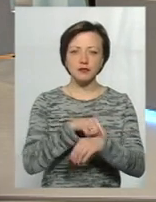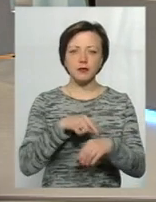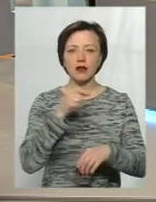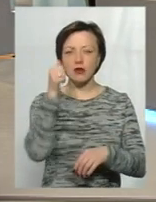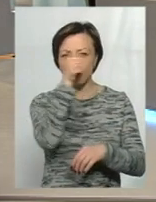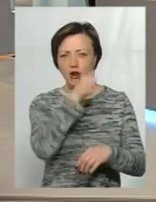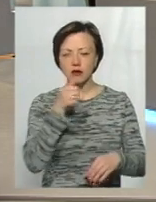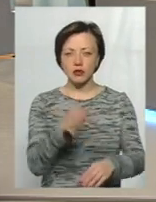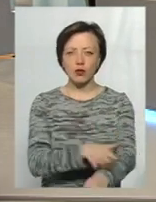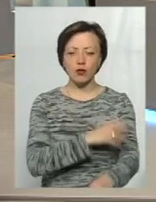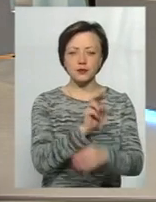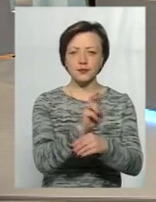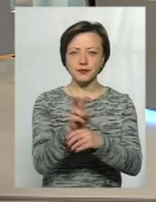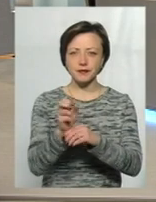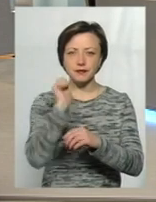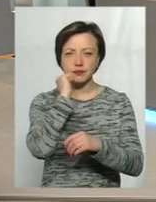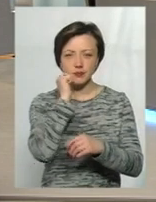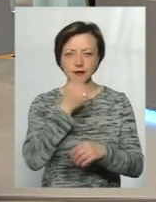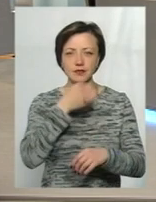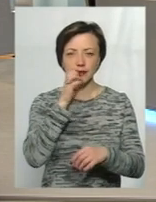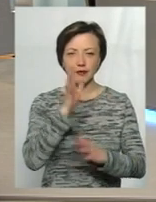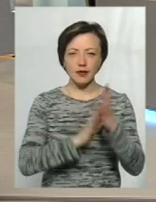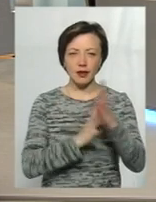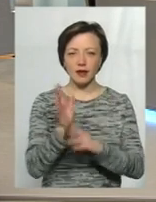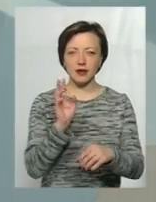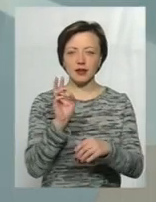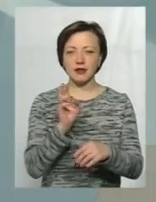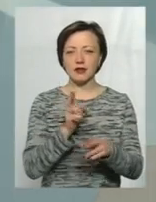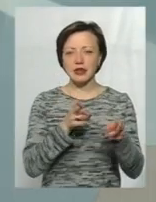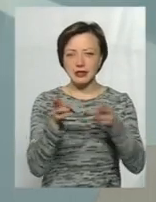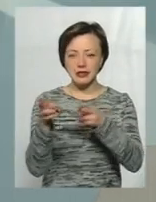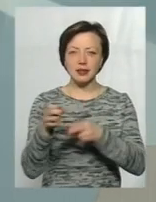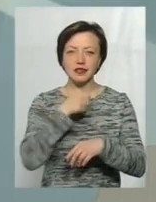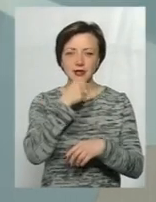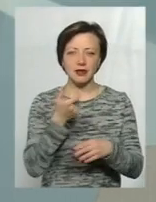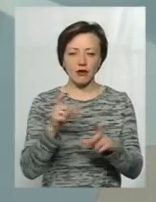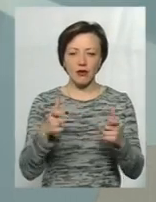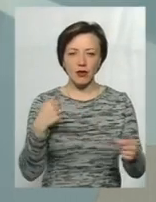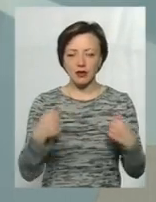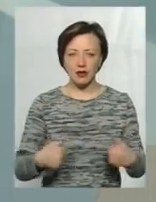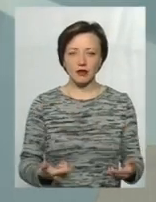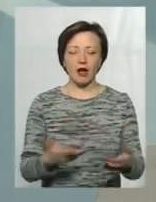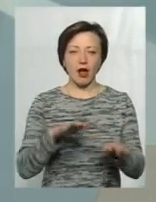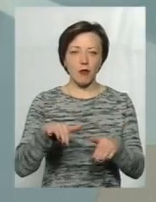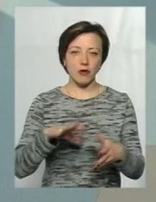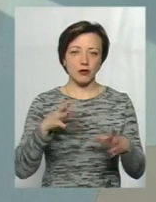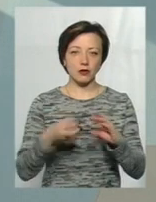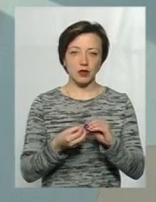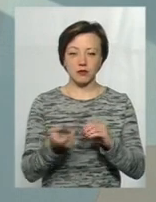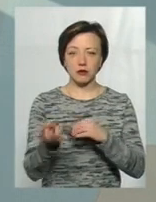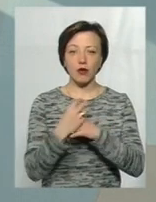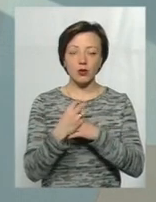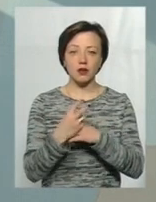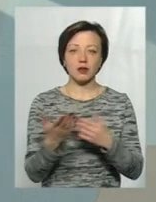по бабках, п'ють трави, їздять по дідах, там ставлять голки, а потім приходять